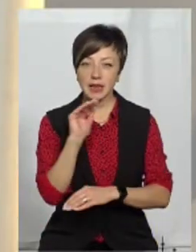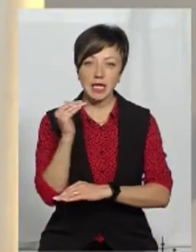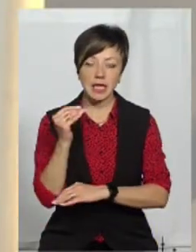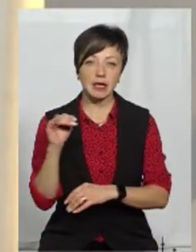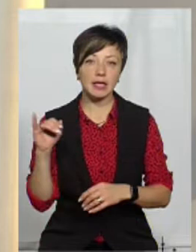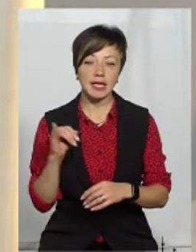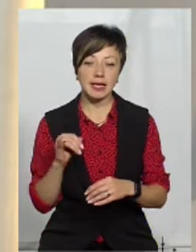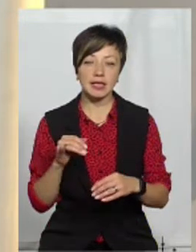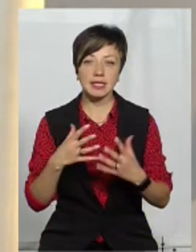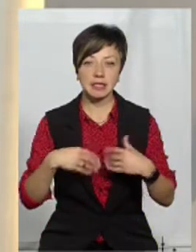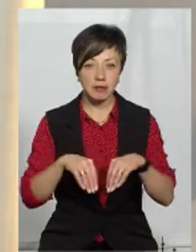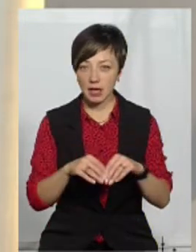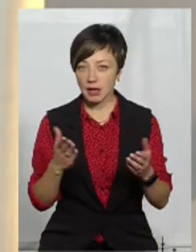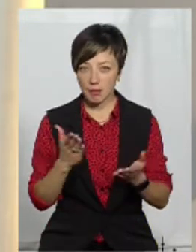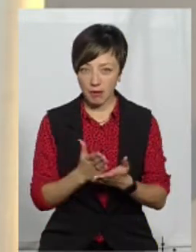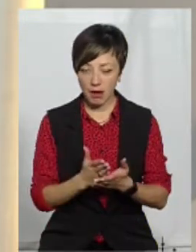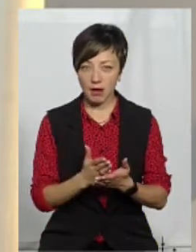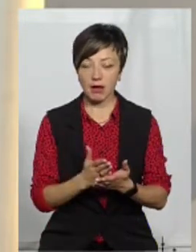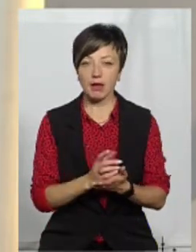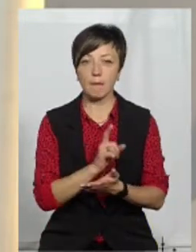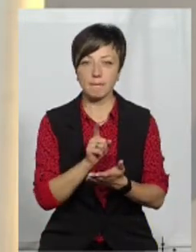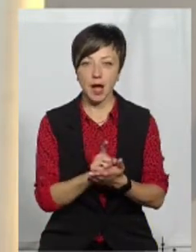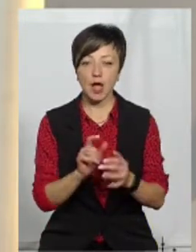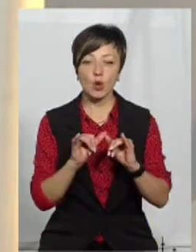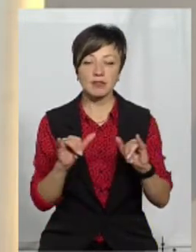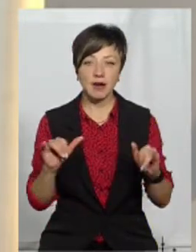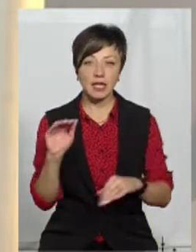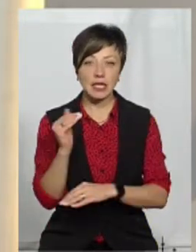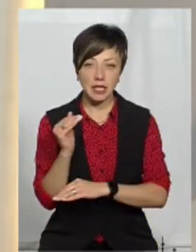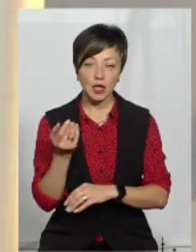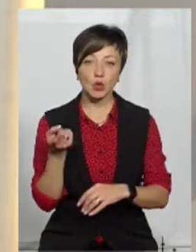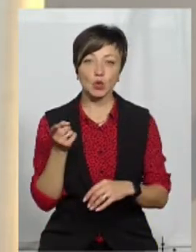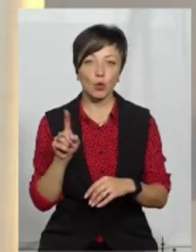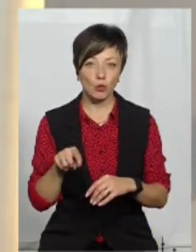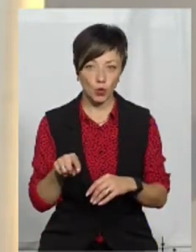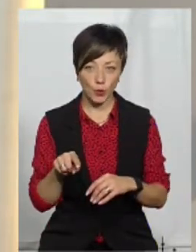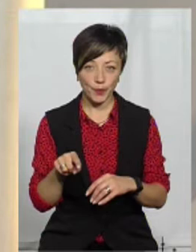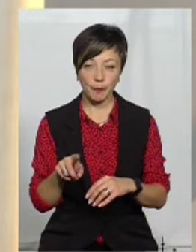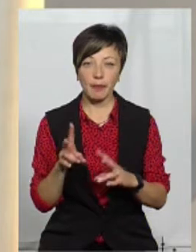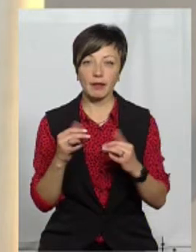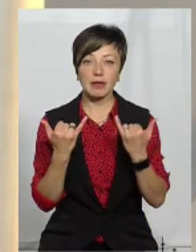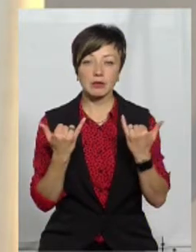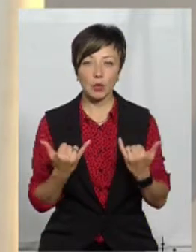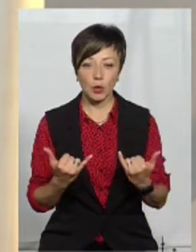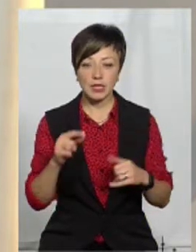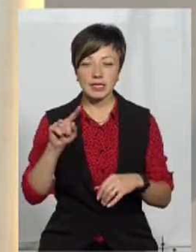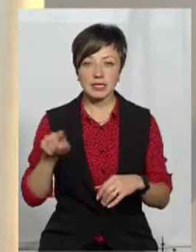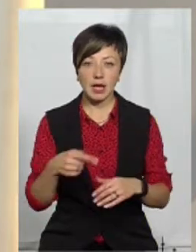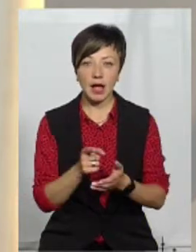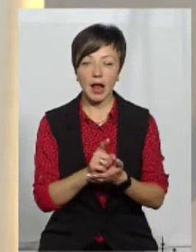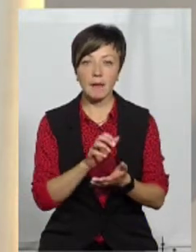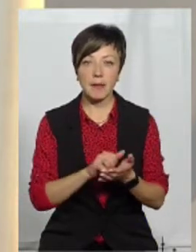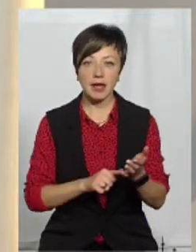і сім'ї, яка має повноцінно розвивати дитину. Тому на сьогодні стягнення аліментів